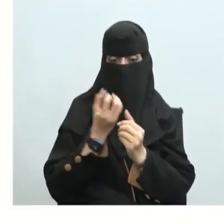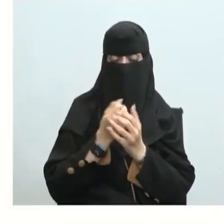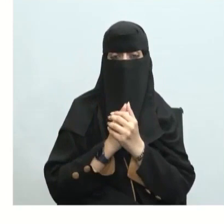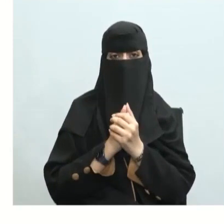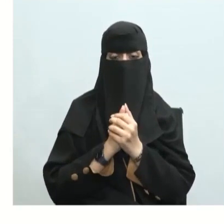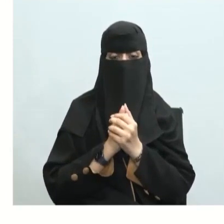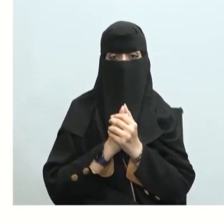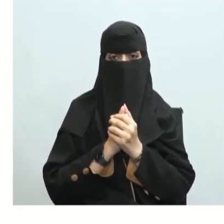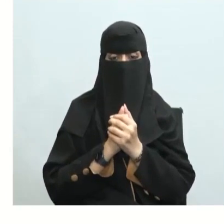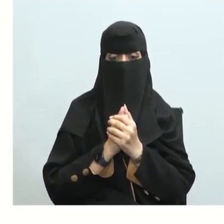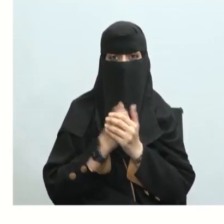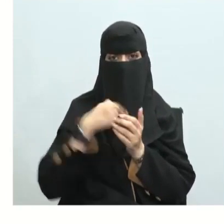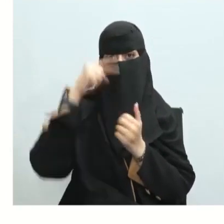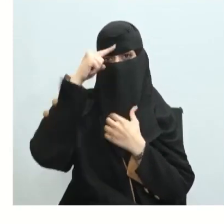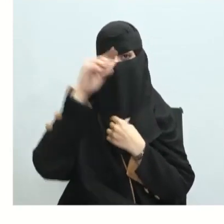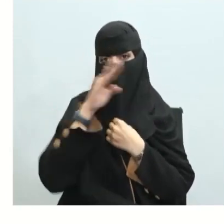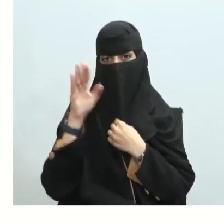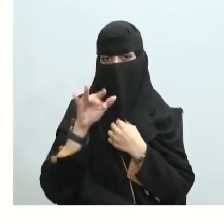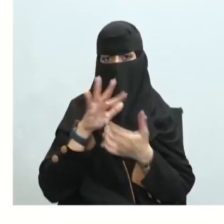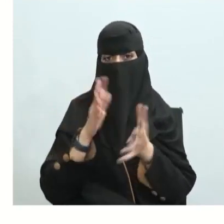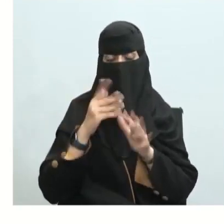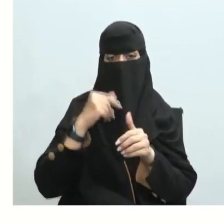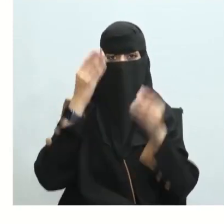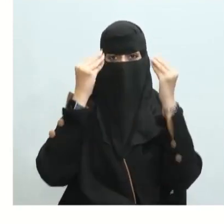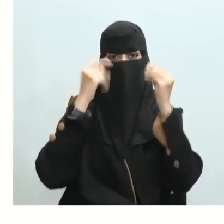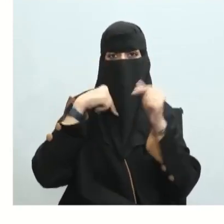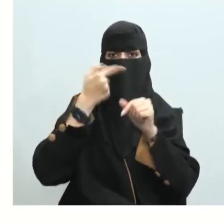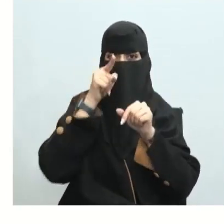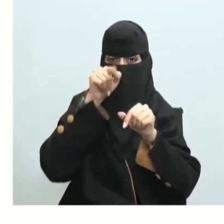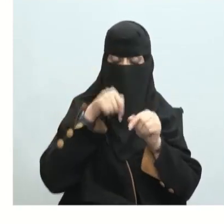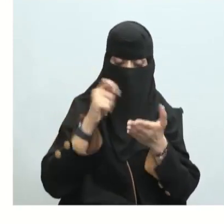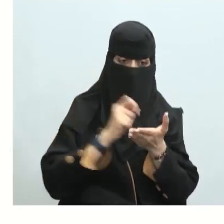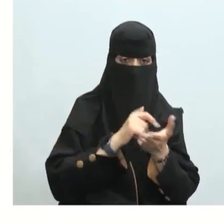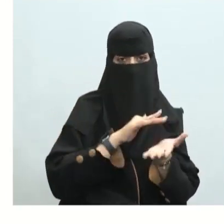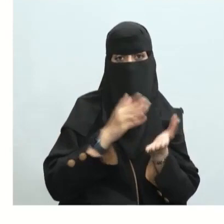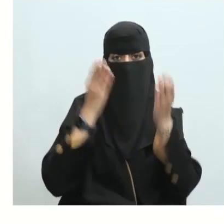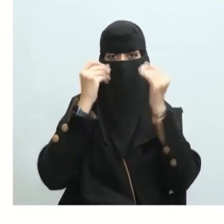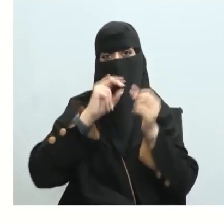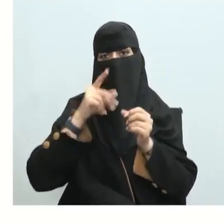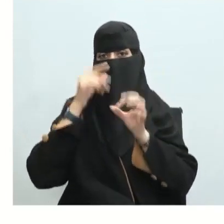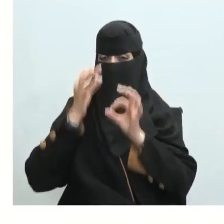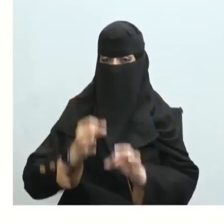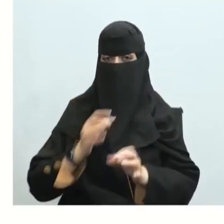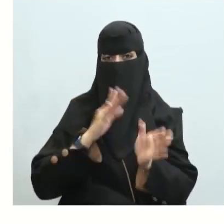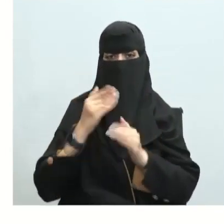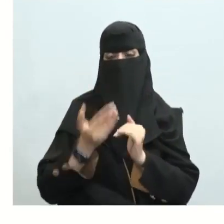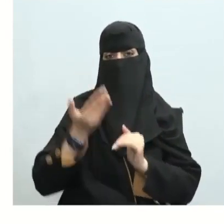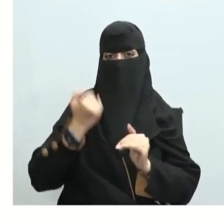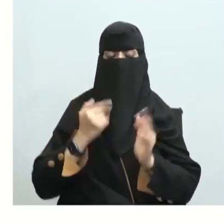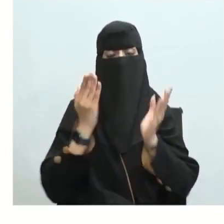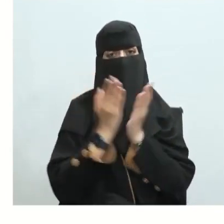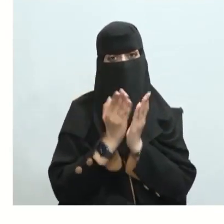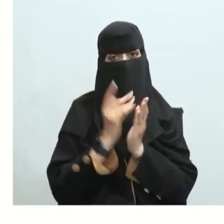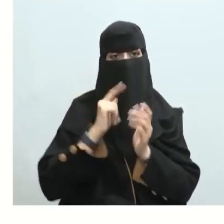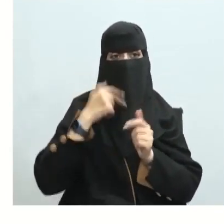واحصاءات لنفترض طبعا و سنذكر بعض المعلومات واحيانا بامكانك ان تذكر معلومات واحصاءات حقيقيه تعود الى مثلا الى